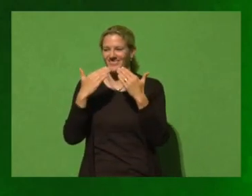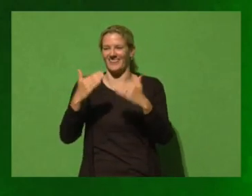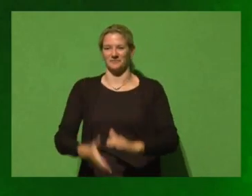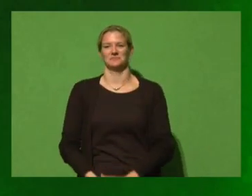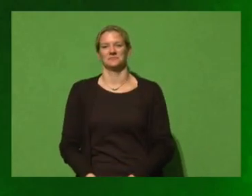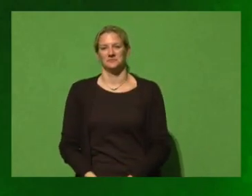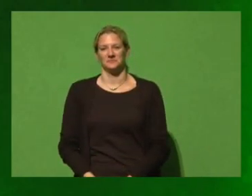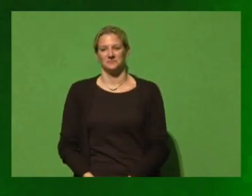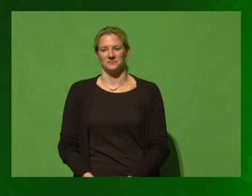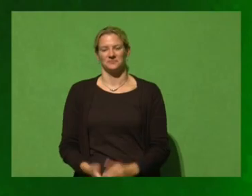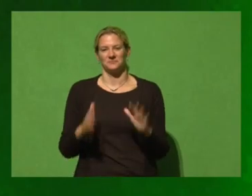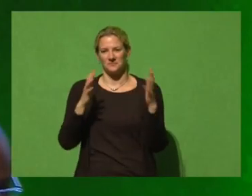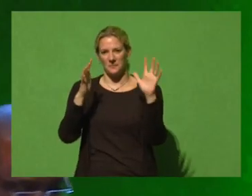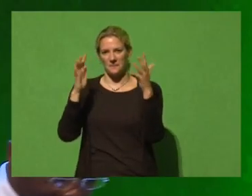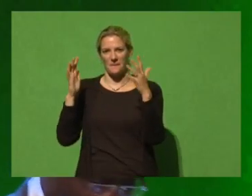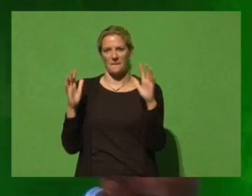euch.